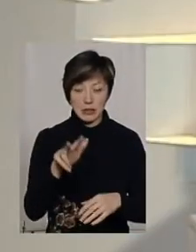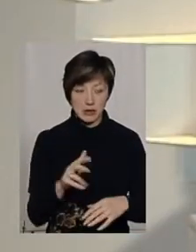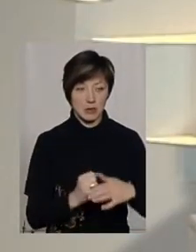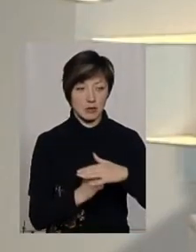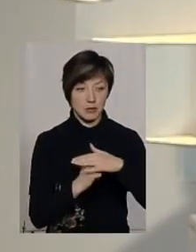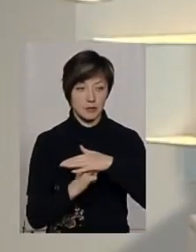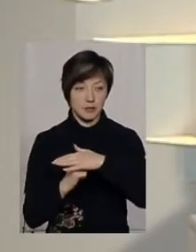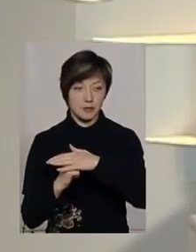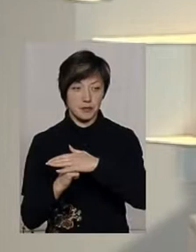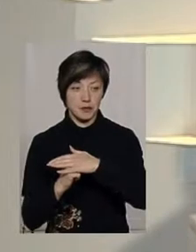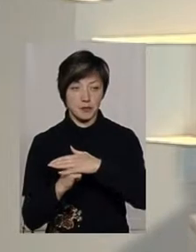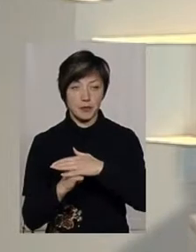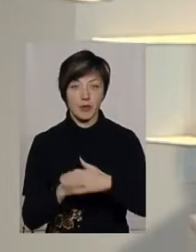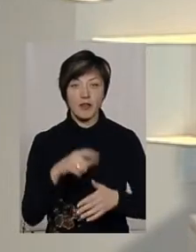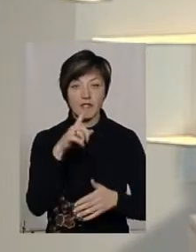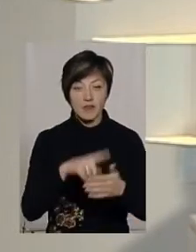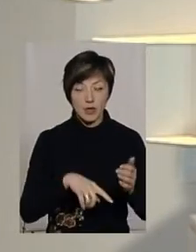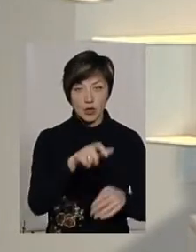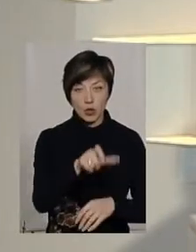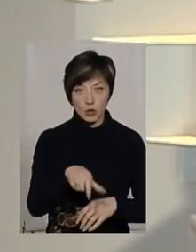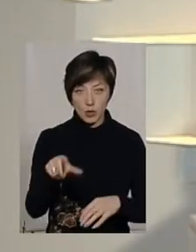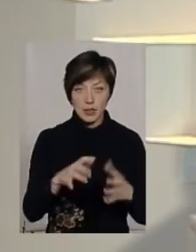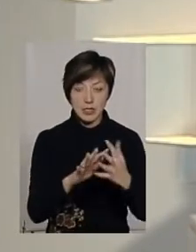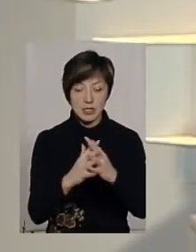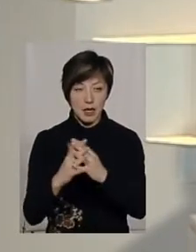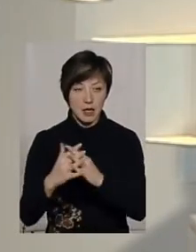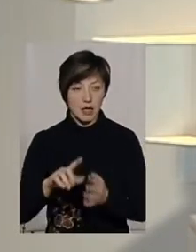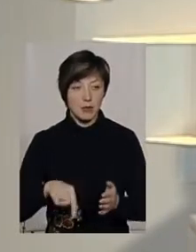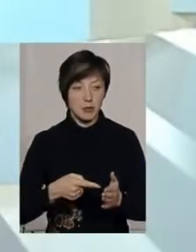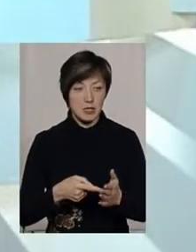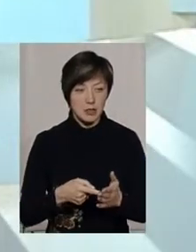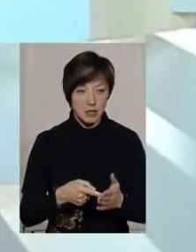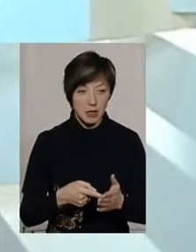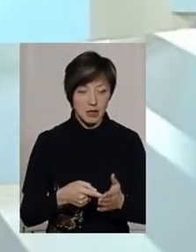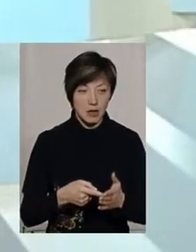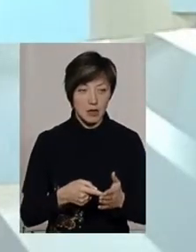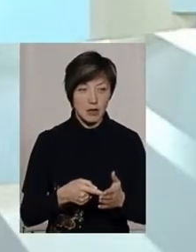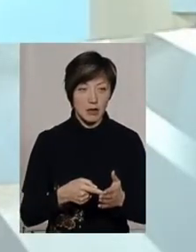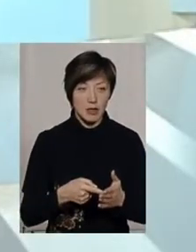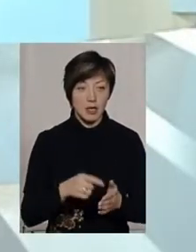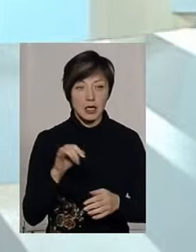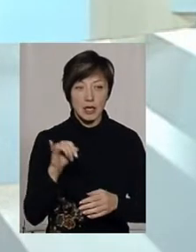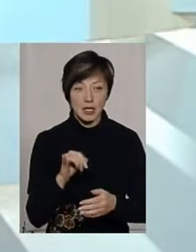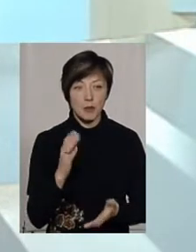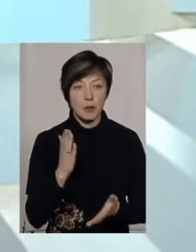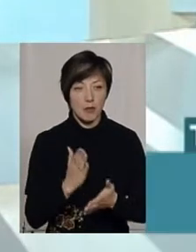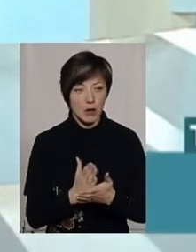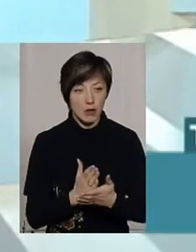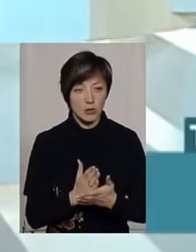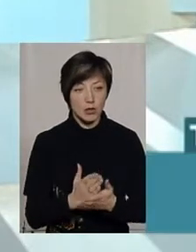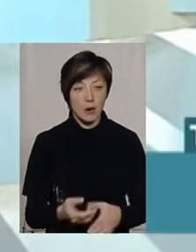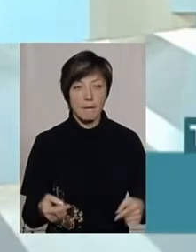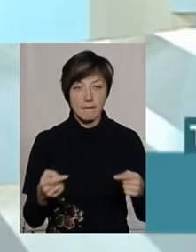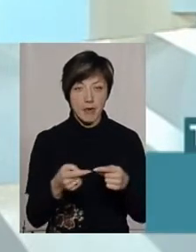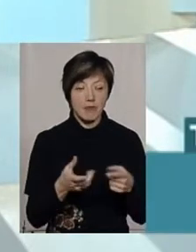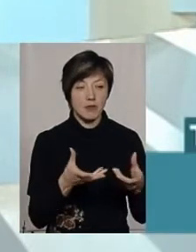на тих віруючих, на тих селах, на тих містах і мають